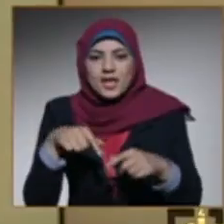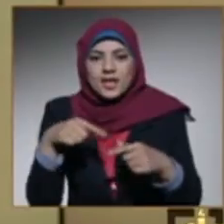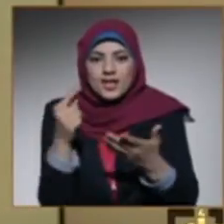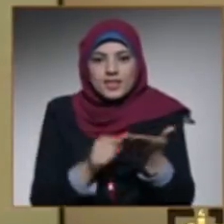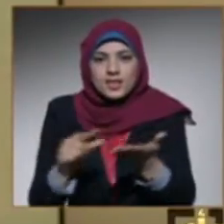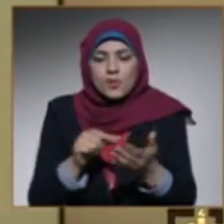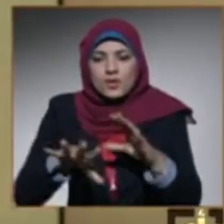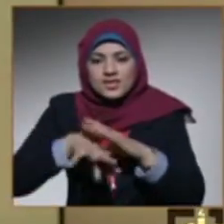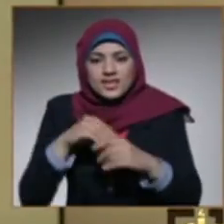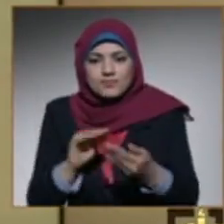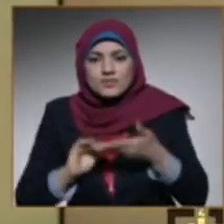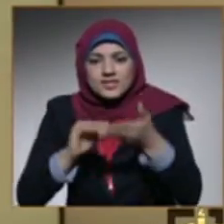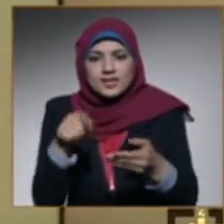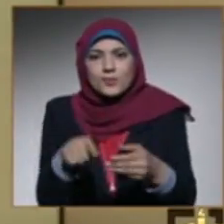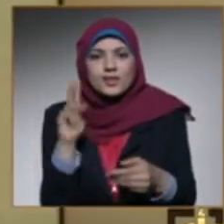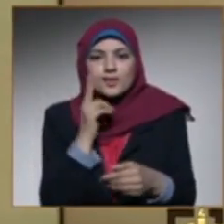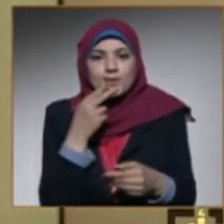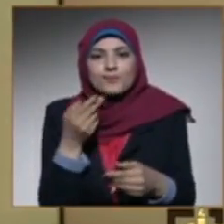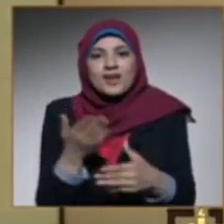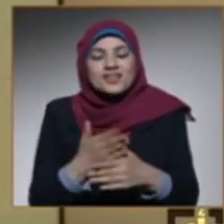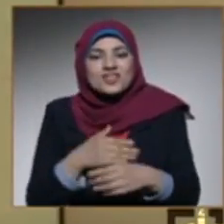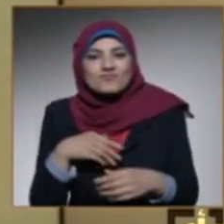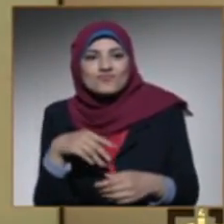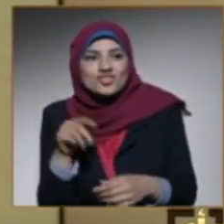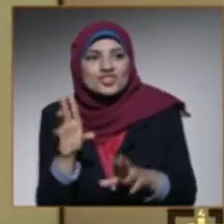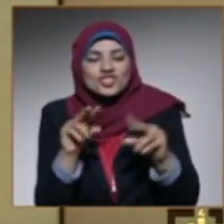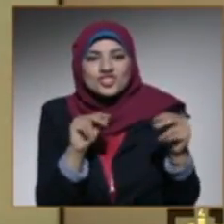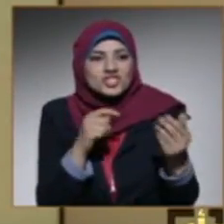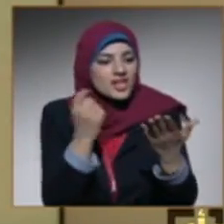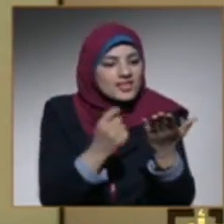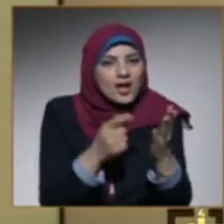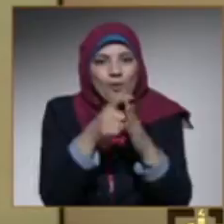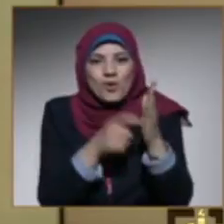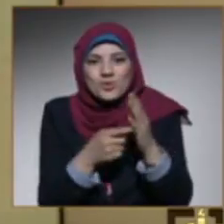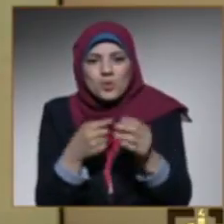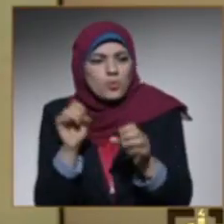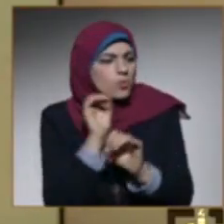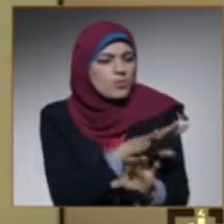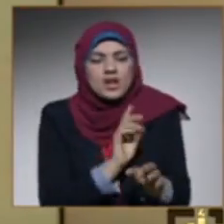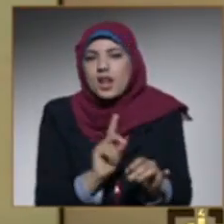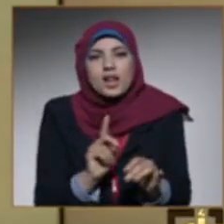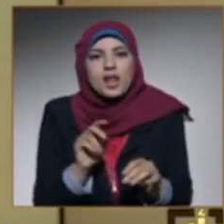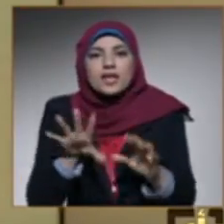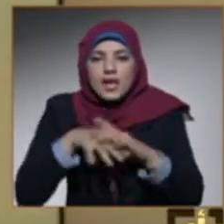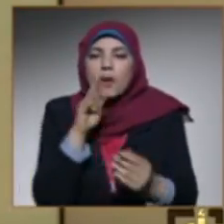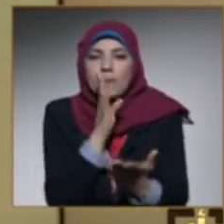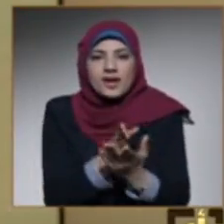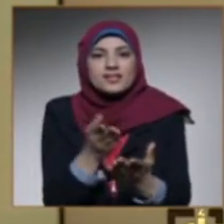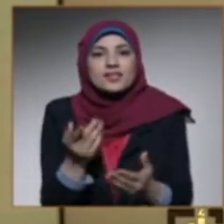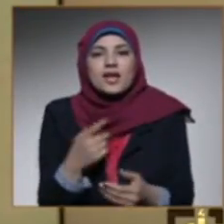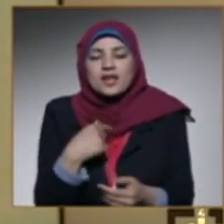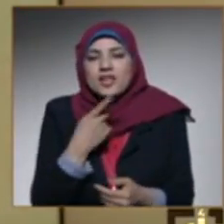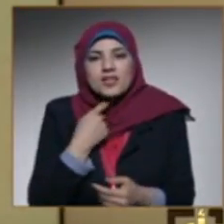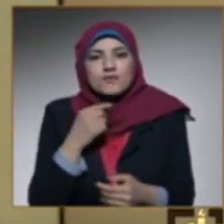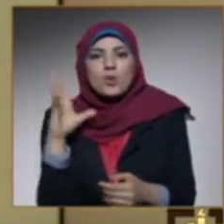من شعارات ومؤتمرات ولقاءات وخلاص، لكن فعلا بيتم تطبيقه على ارض الواقع من كل الجهات والمؤسسات المسؤوله عن ده.